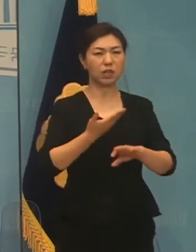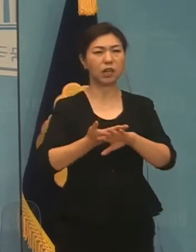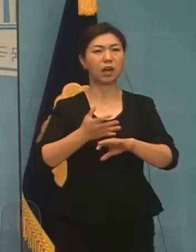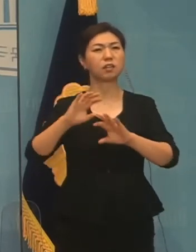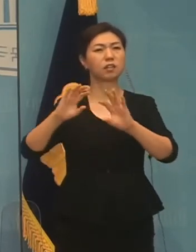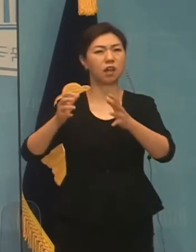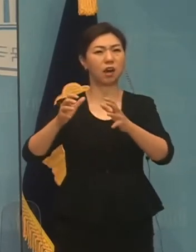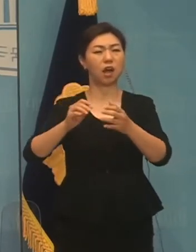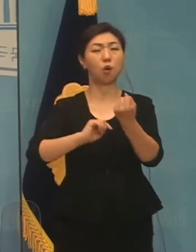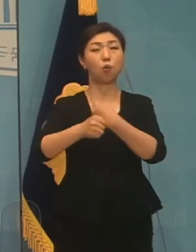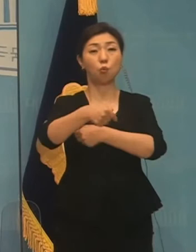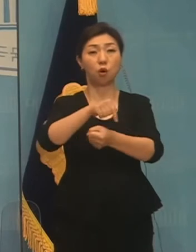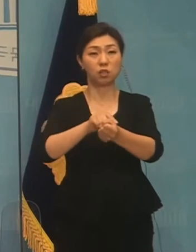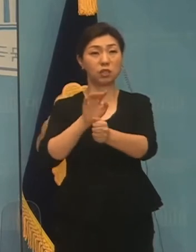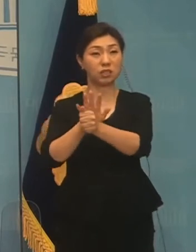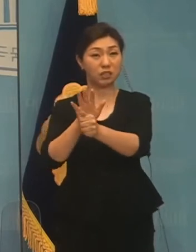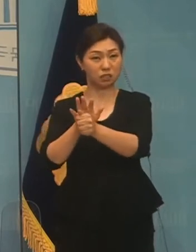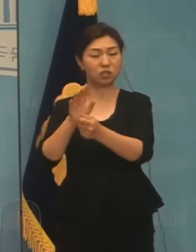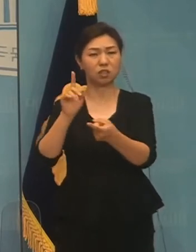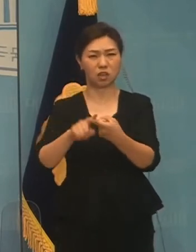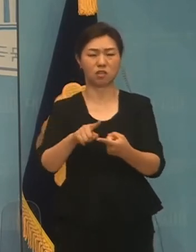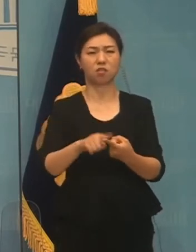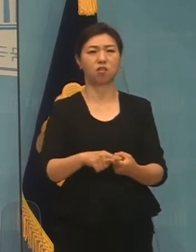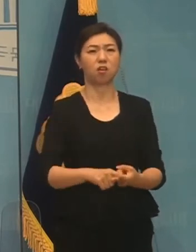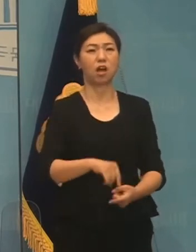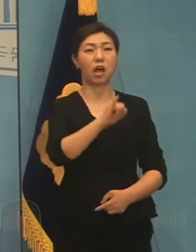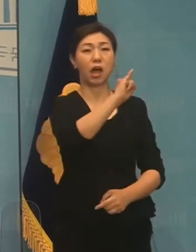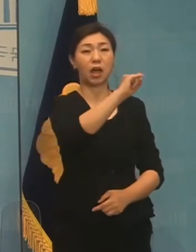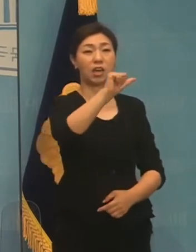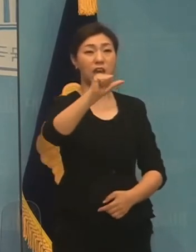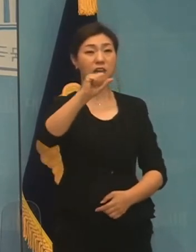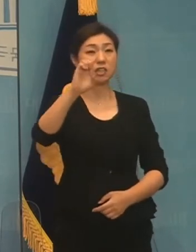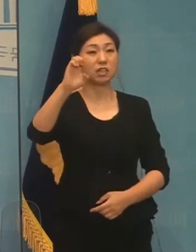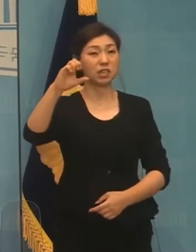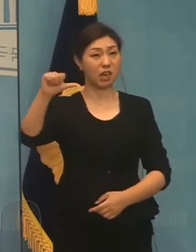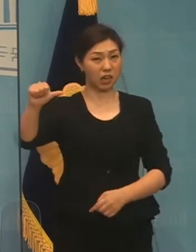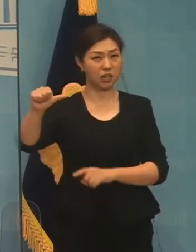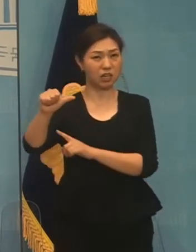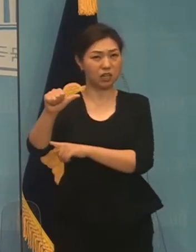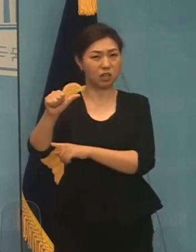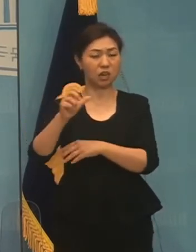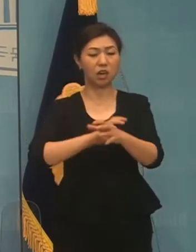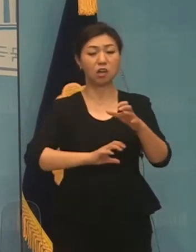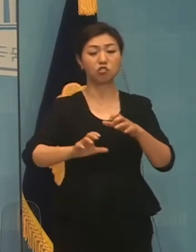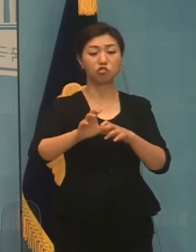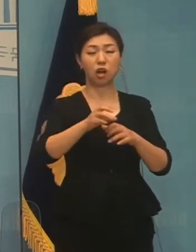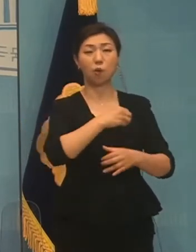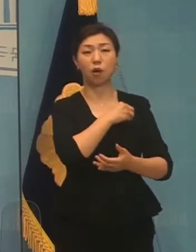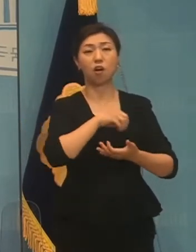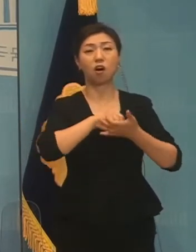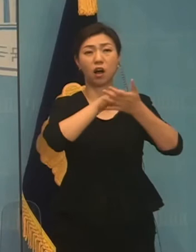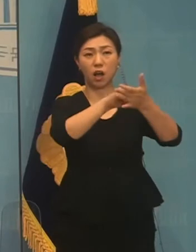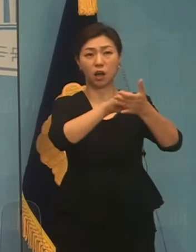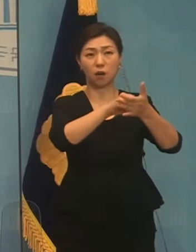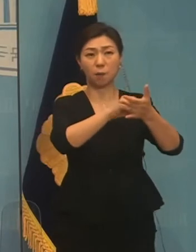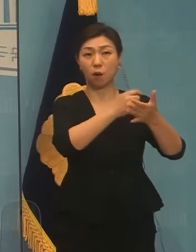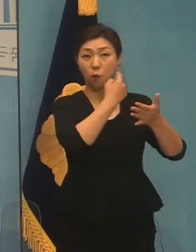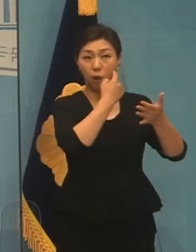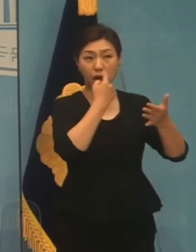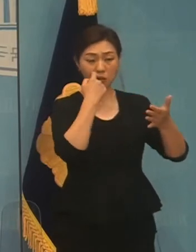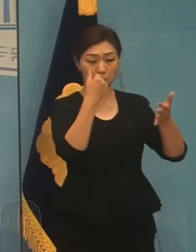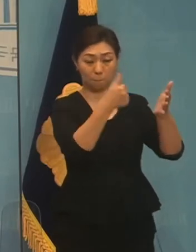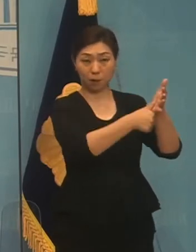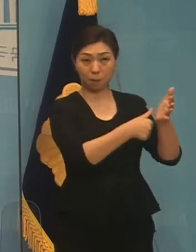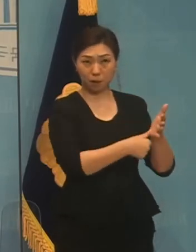수주에서 IAEA의 추가 의정서 가입 조건을 명시하는 것, 이것은 사실 중동 등의